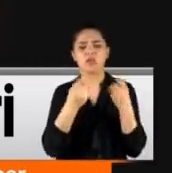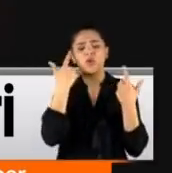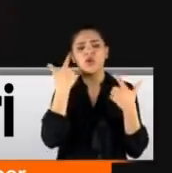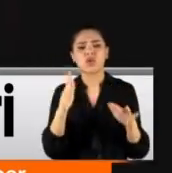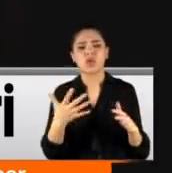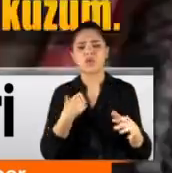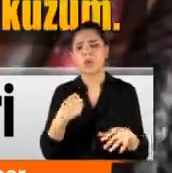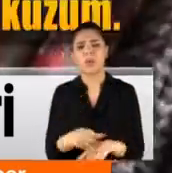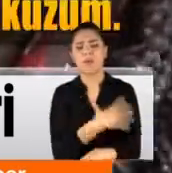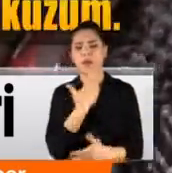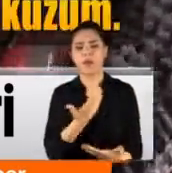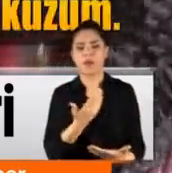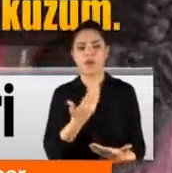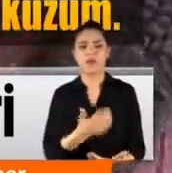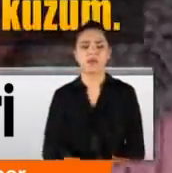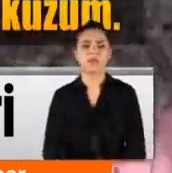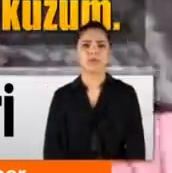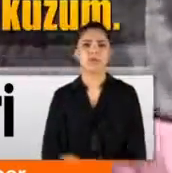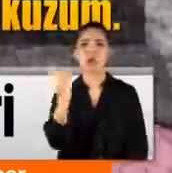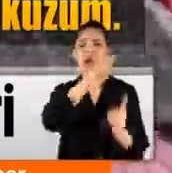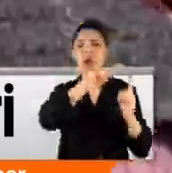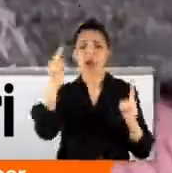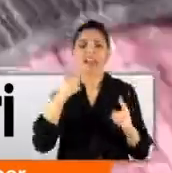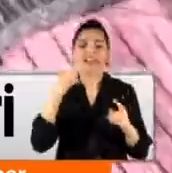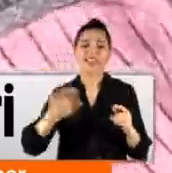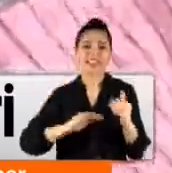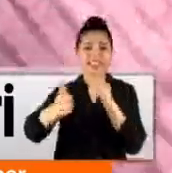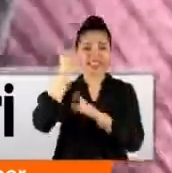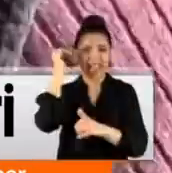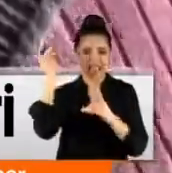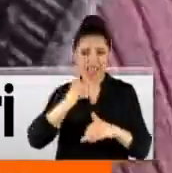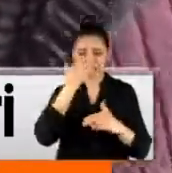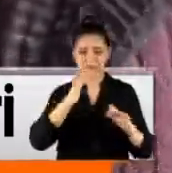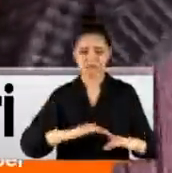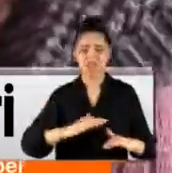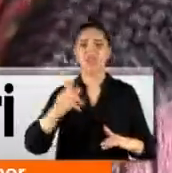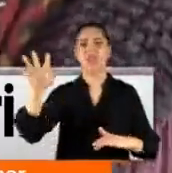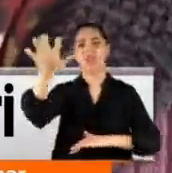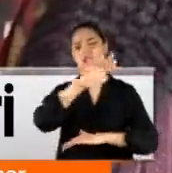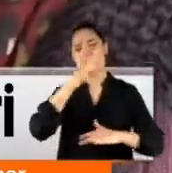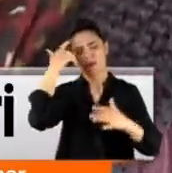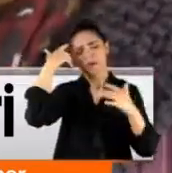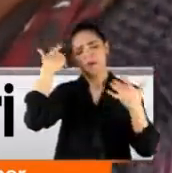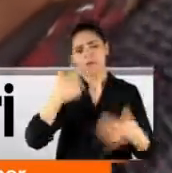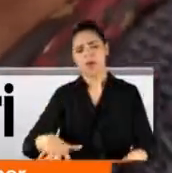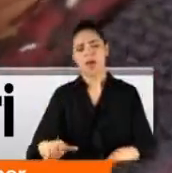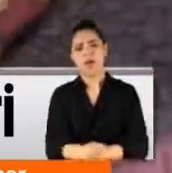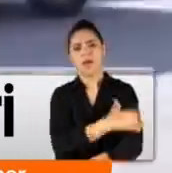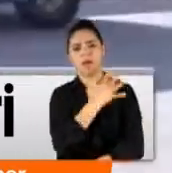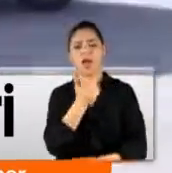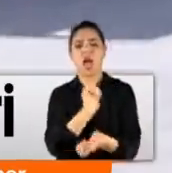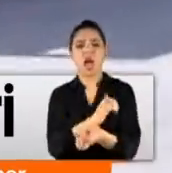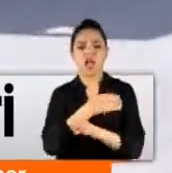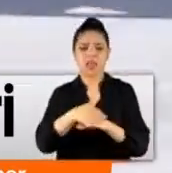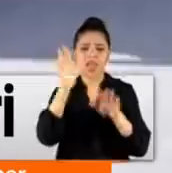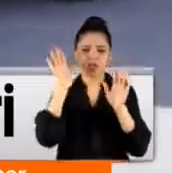Bayağı ürperdim yani. Aylarca kızlarının döneceği günü bekleyen yakınları acı gerçeklerle adeta yıkıldı. Aile geç de